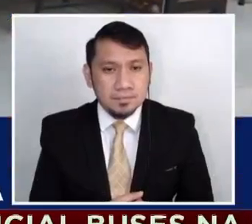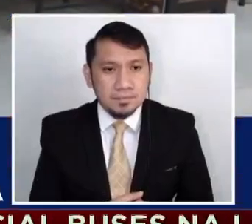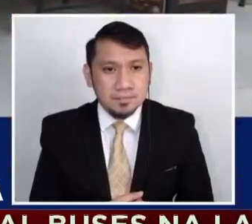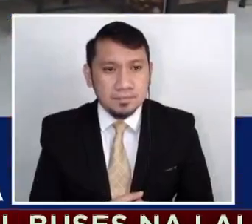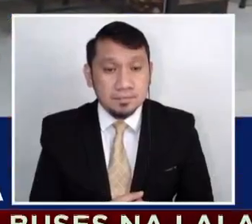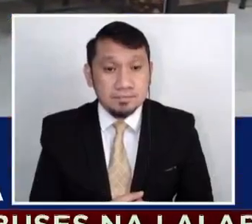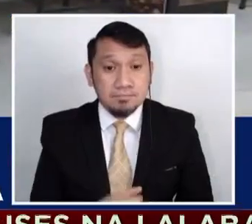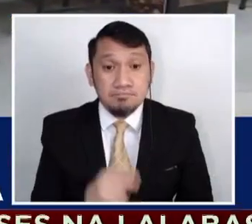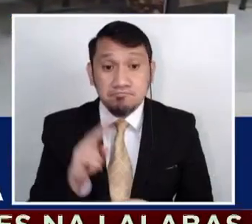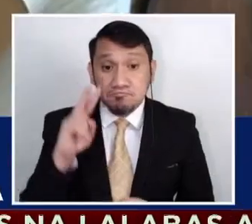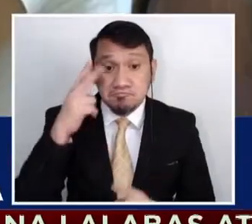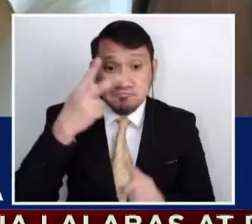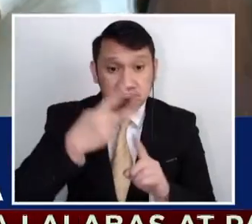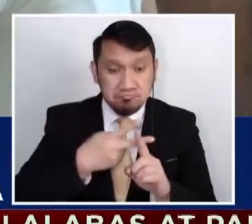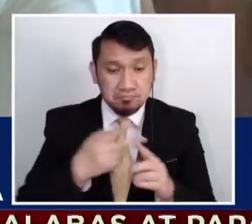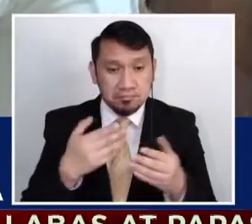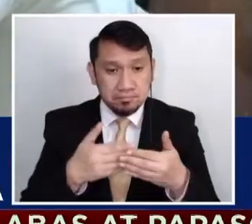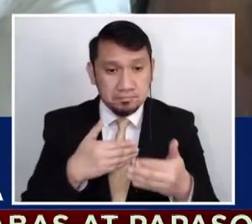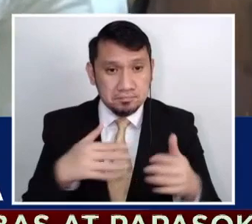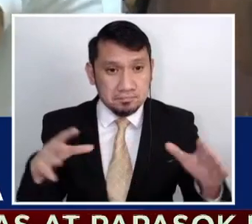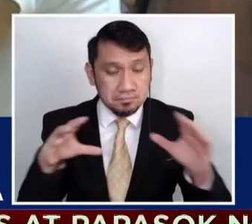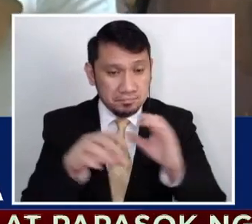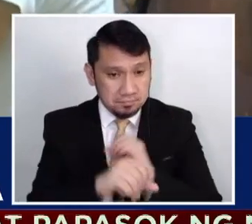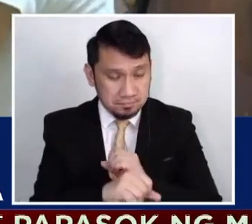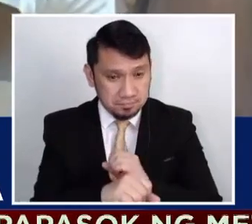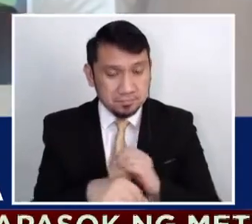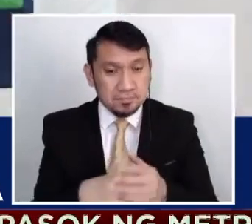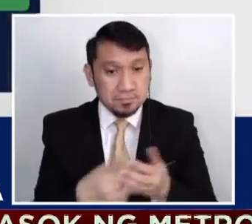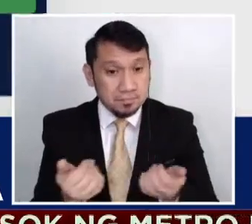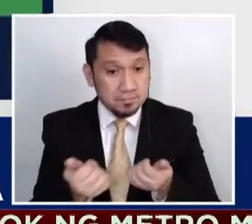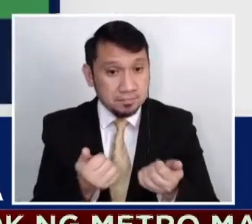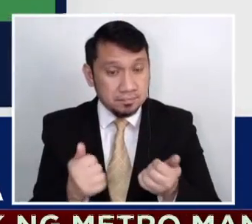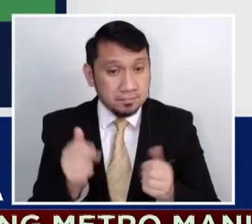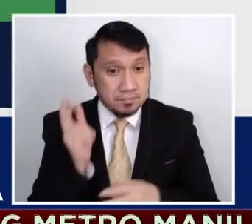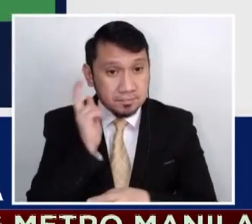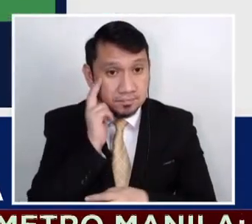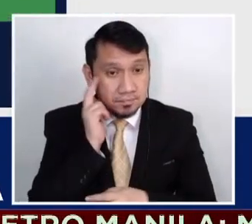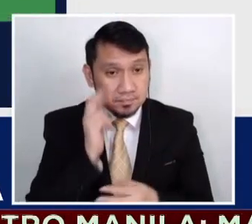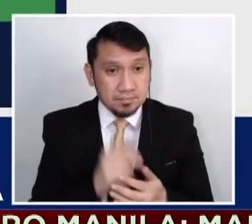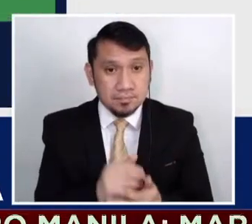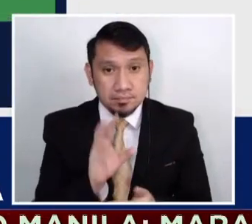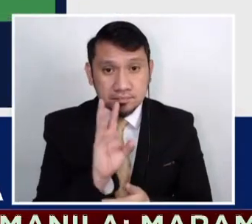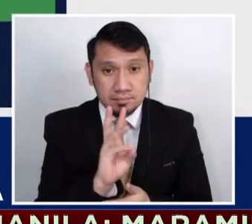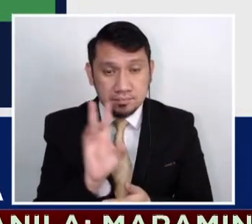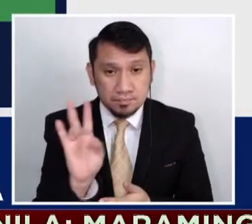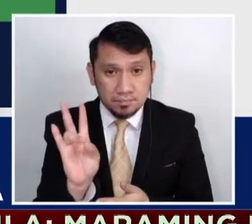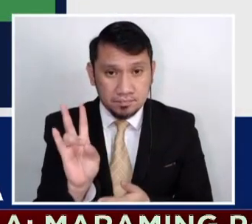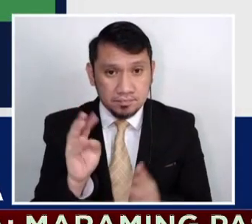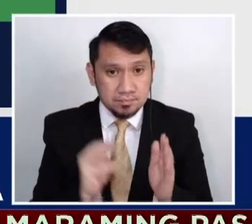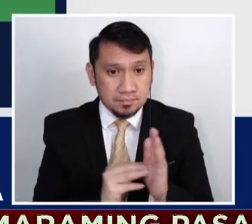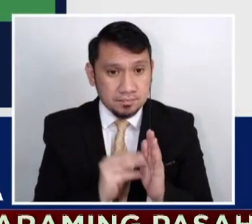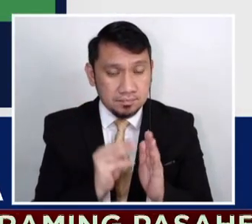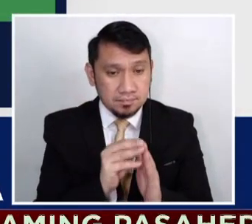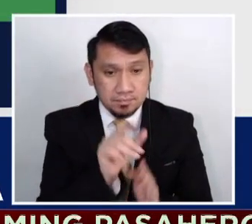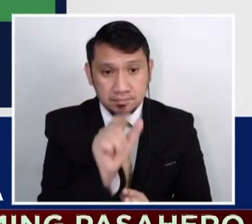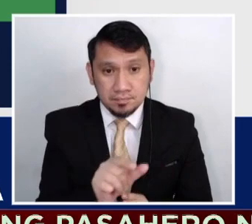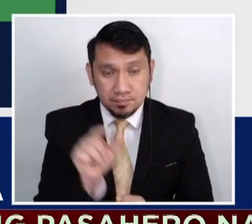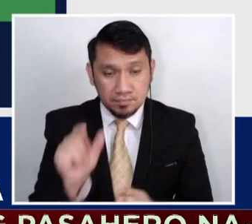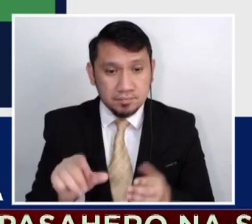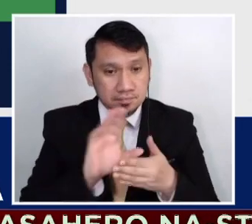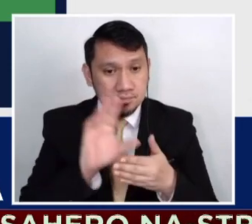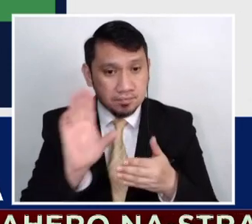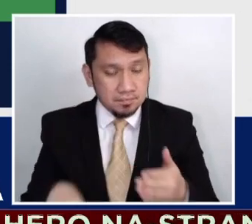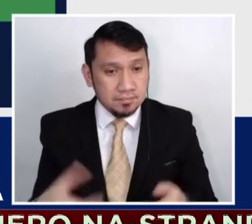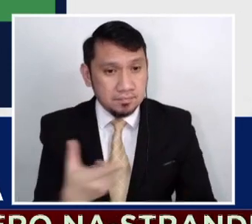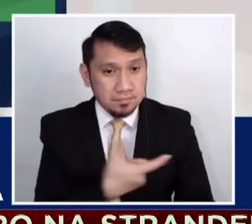Higit dalawang buwan bago matapos ang termino ng Administrasyong Duterte, nasa lampas 67 milyong individual ang may kumpletong bakuna